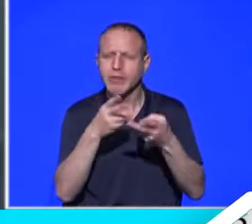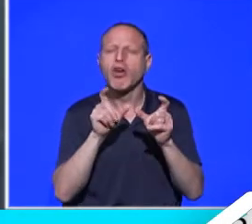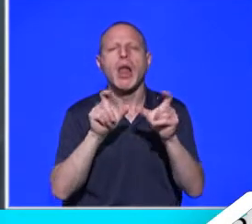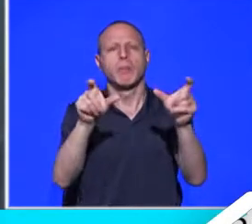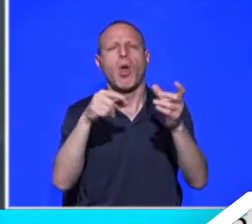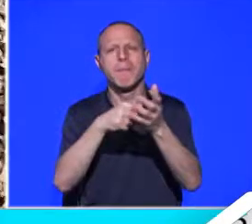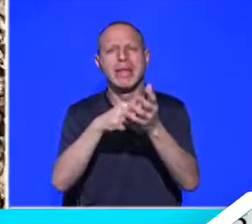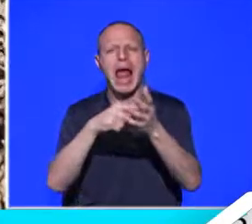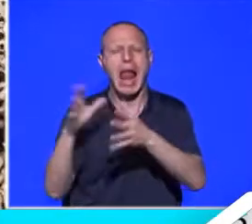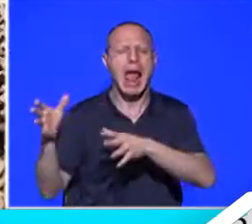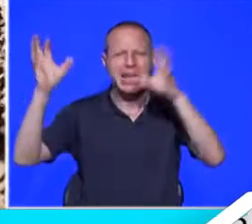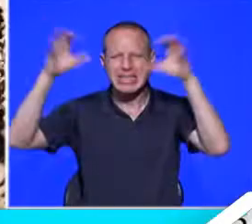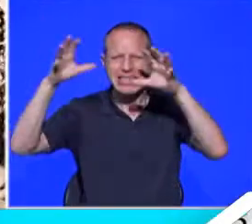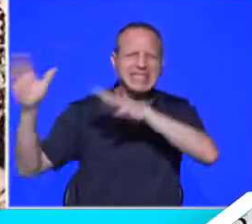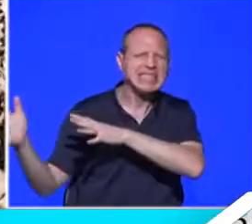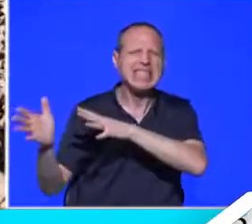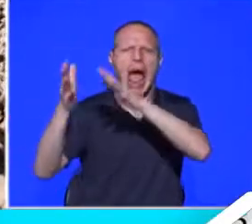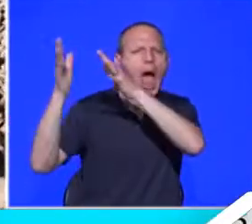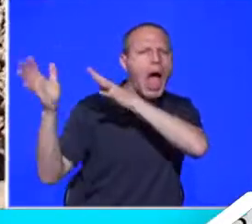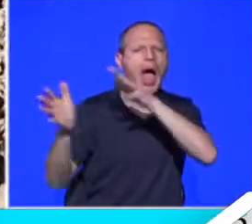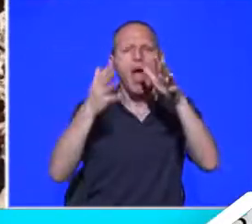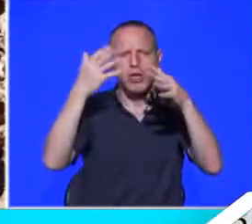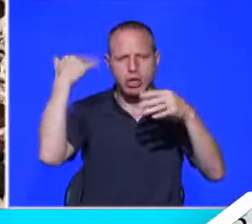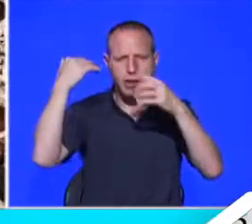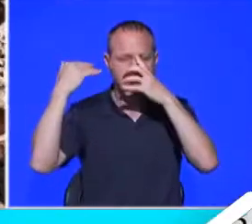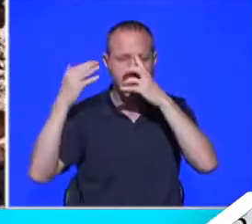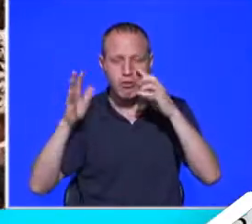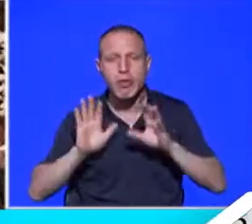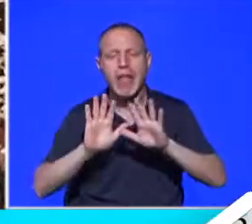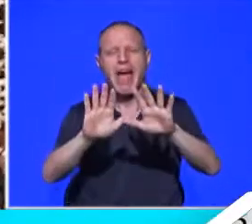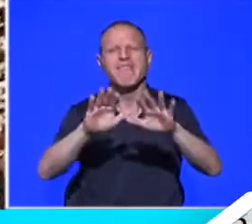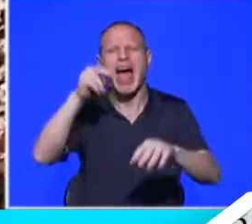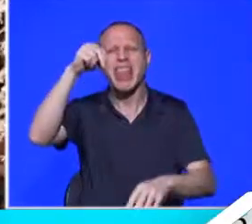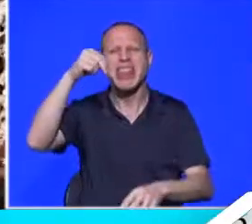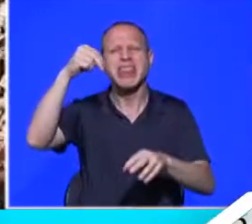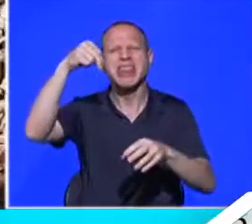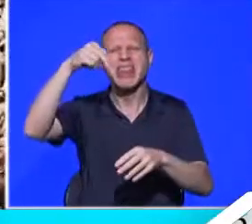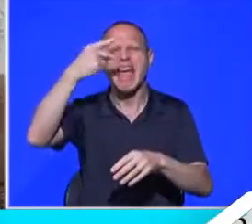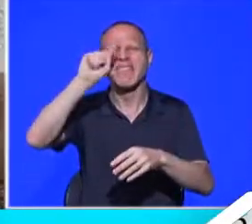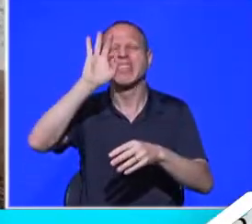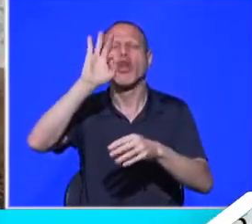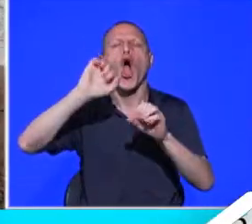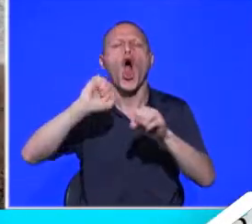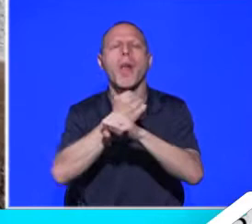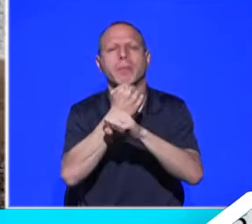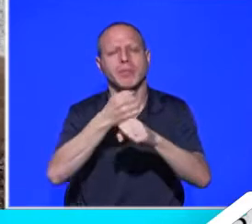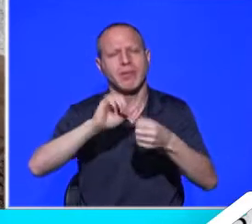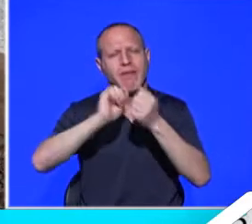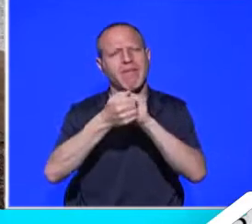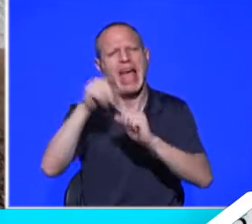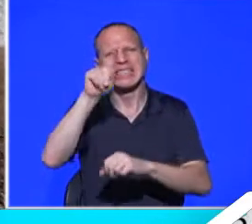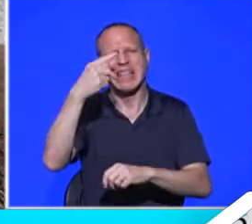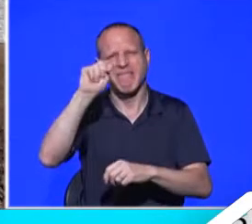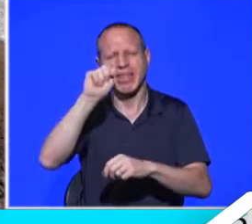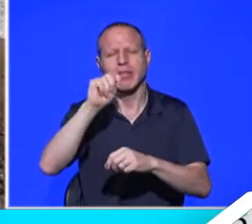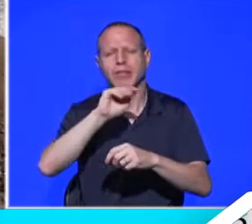בגלל השערה שהייתה, שדחפה את כל הנפט הגולמי והפכה אותו לזפת, כפי שאנחנו רואים אותו כרגע על כלל החופים, לא היה ניתן